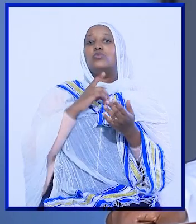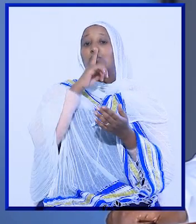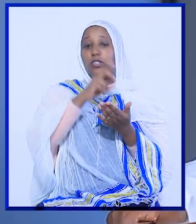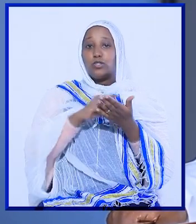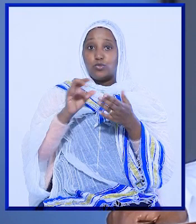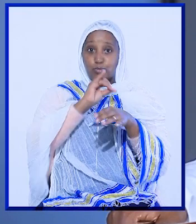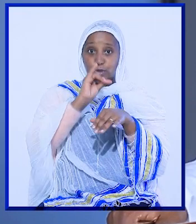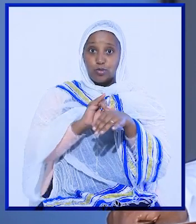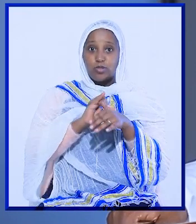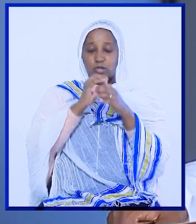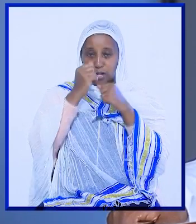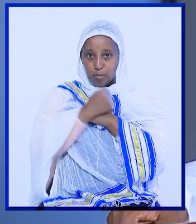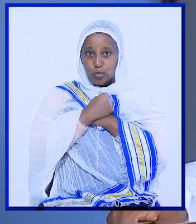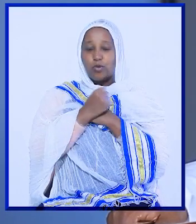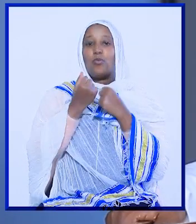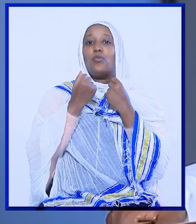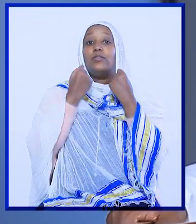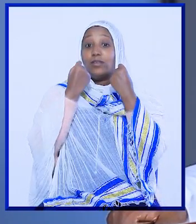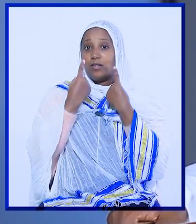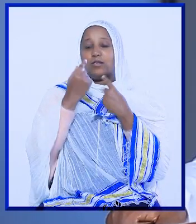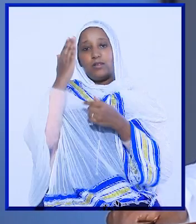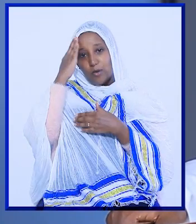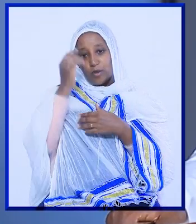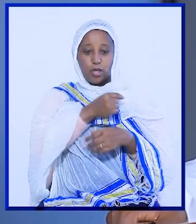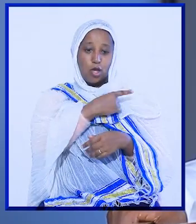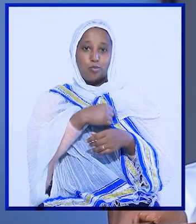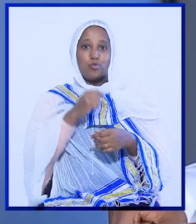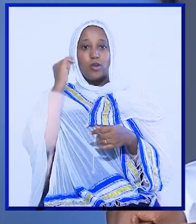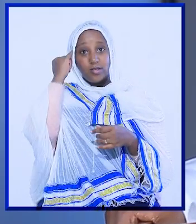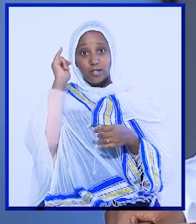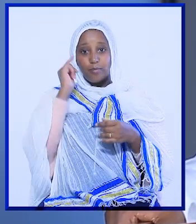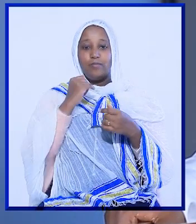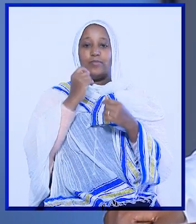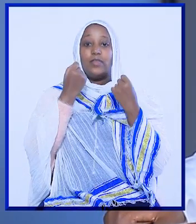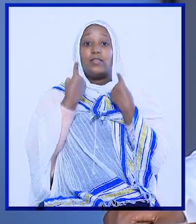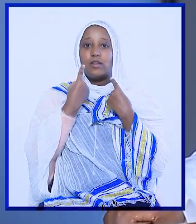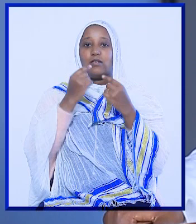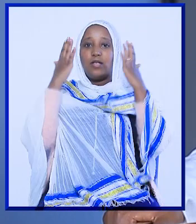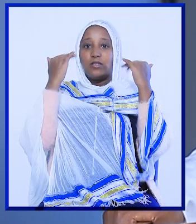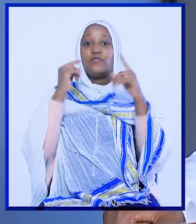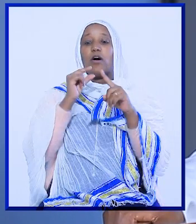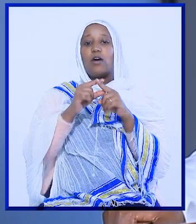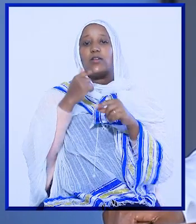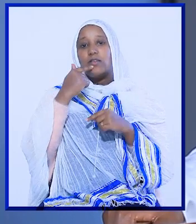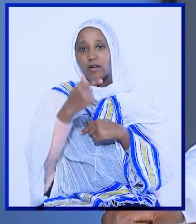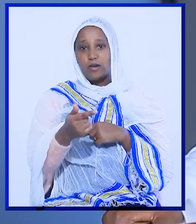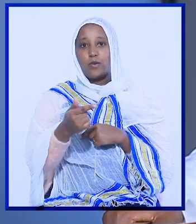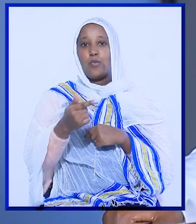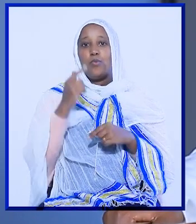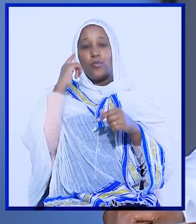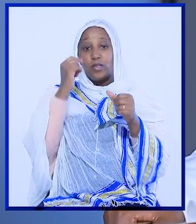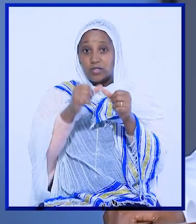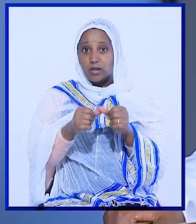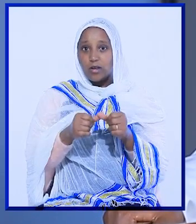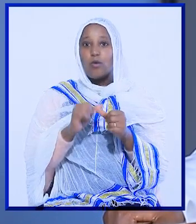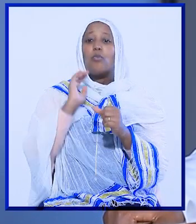ቅዱስ ጴጥሮስ ክርስቶስን እንደሚወደው እንደተረዳለት እንዳወቀለት የልቡናውን ሐሳብ እንደተረዳለት የተስፋ ቃል እያዘከረው ነው